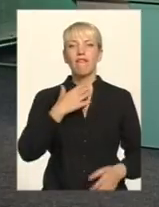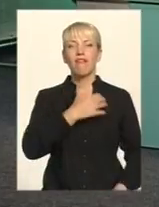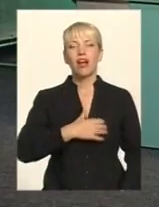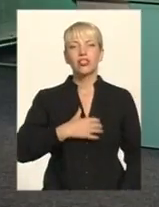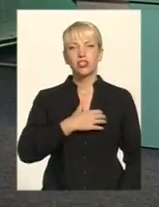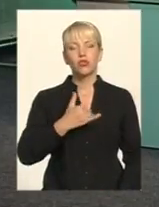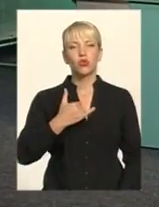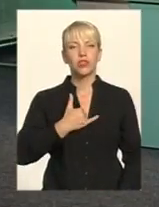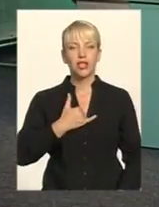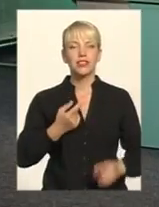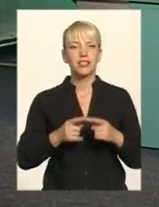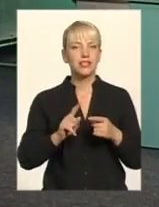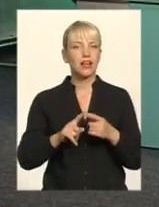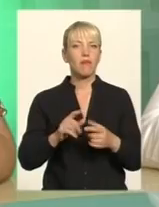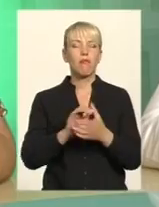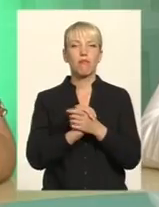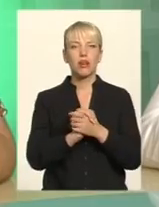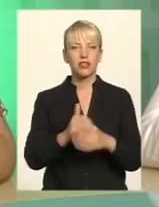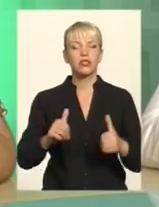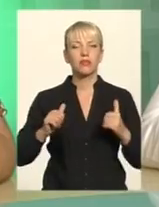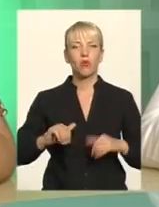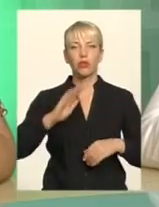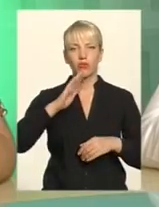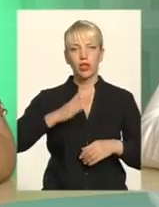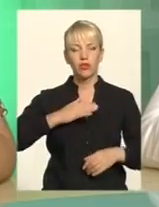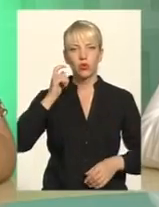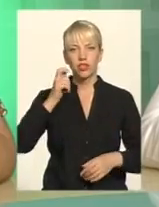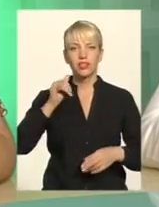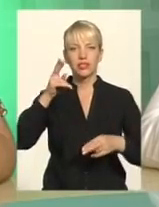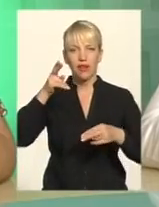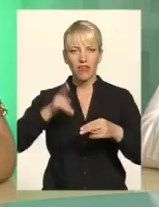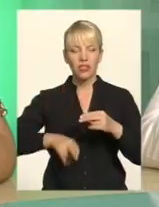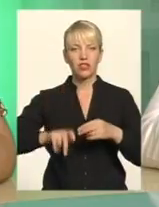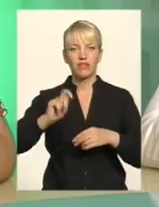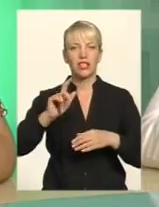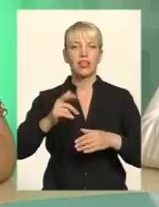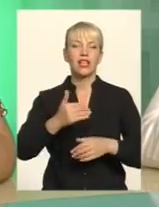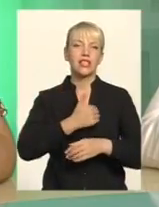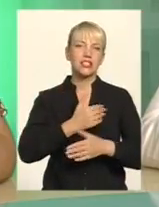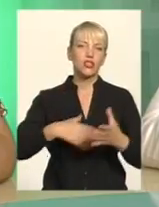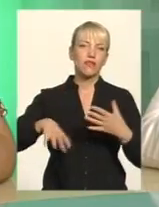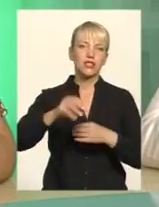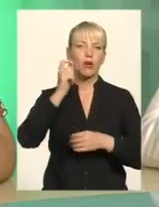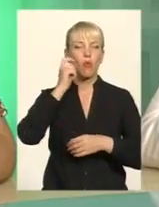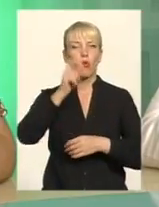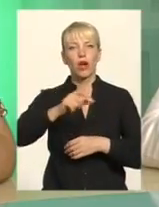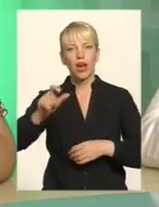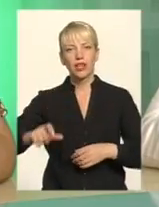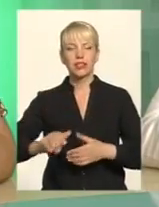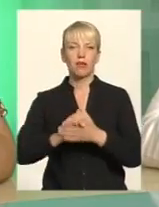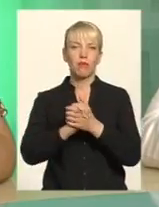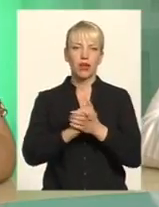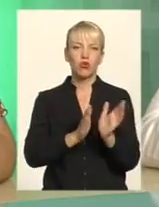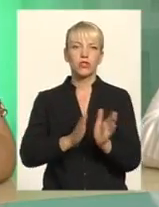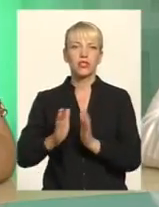в нас сьогодні мир і спокій в нашій країні, завершення війни. І зичу всім українцям, всім хмельничанам миру, злагоди